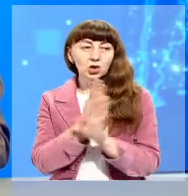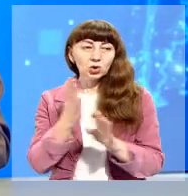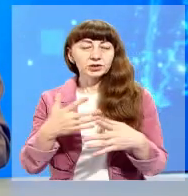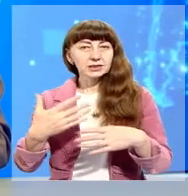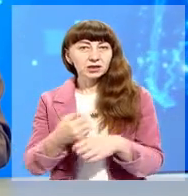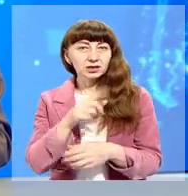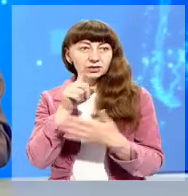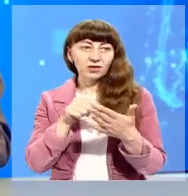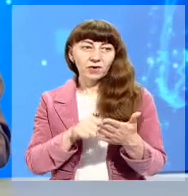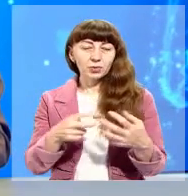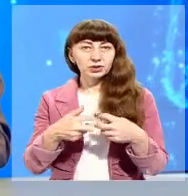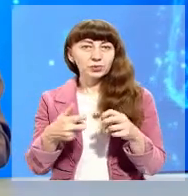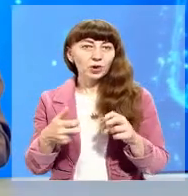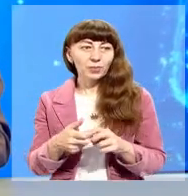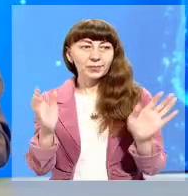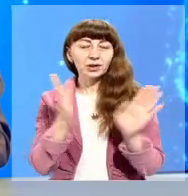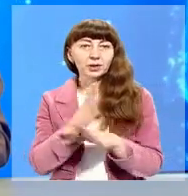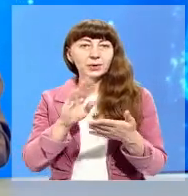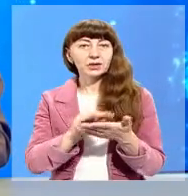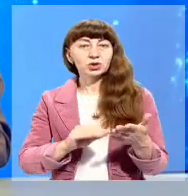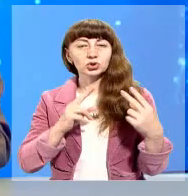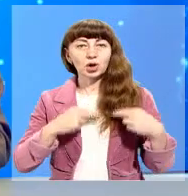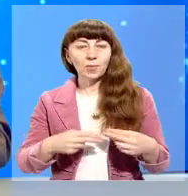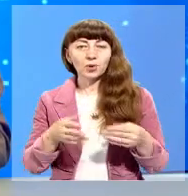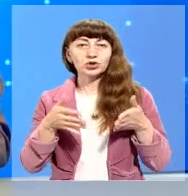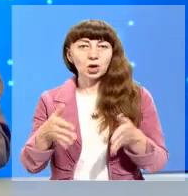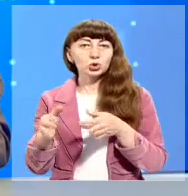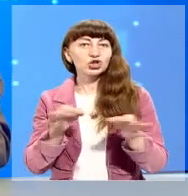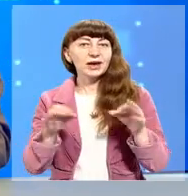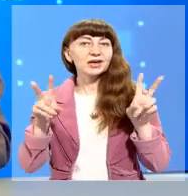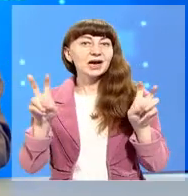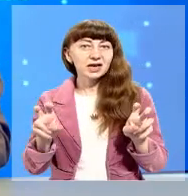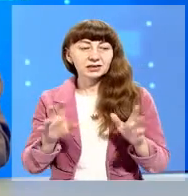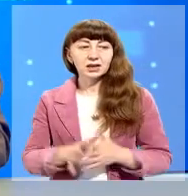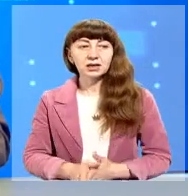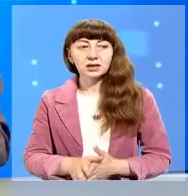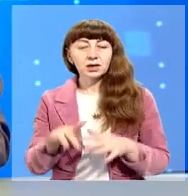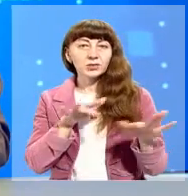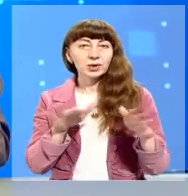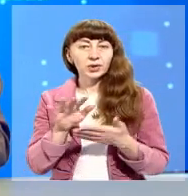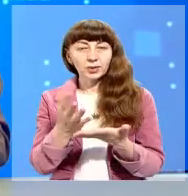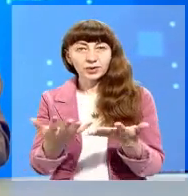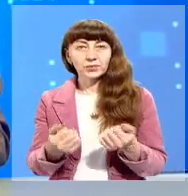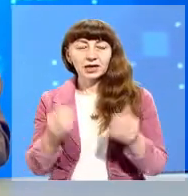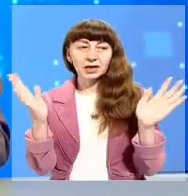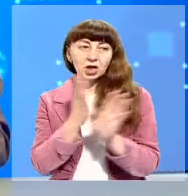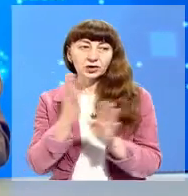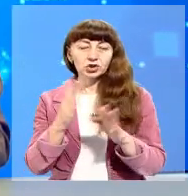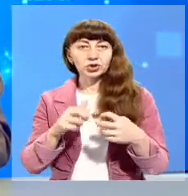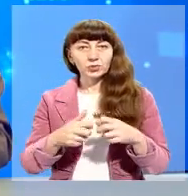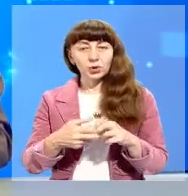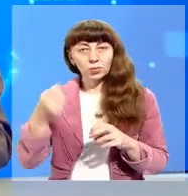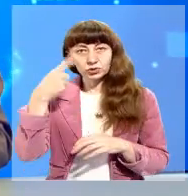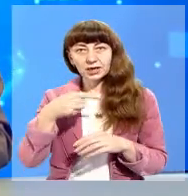вопросов экологии. В регионе продолжает действовать дорожная карта. О мероприятиях и принимаемых мерах по решению ряда экологических проблем